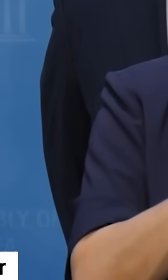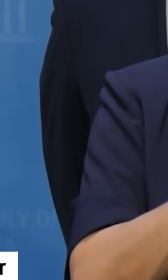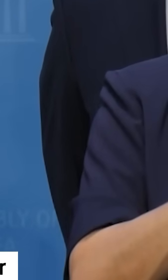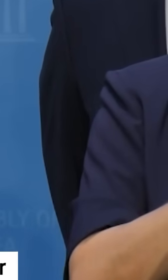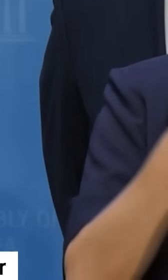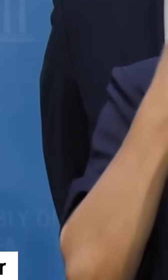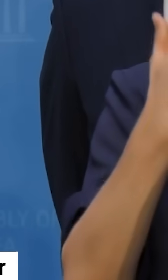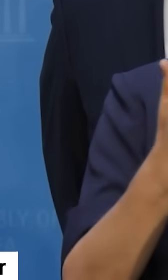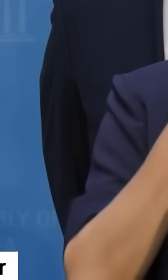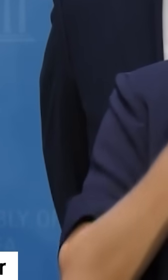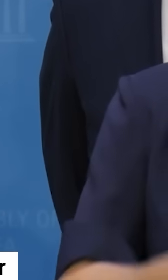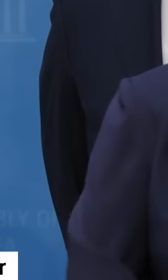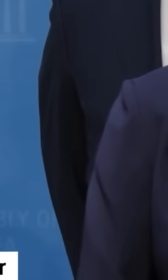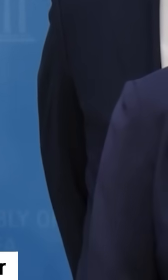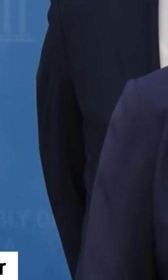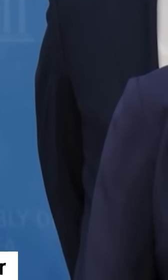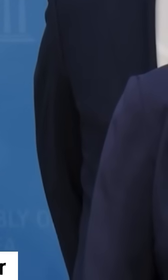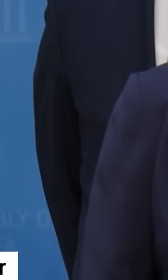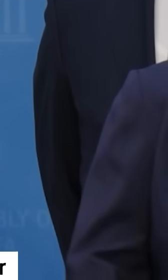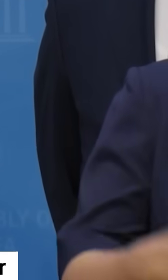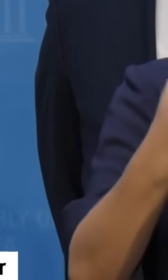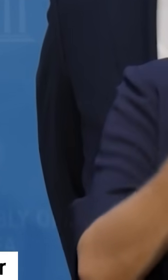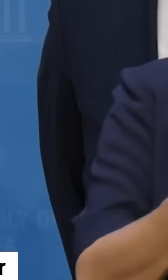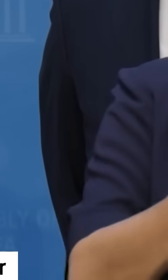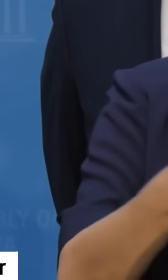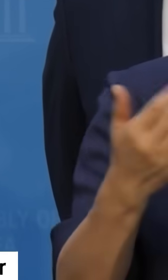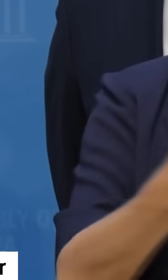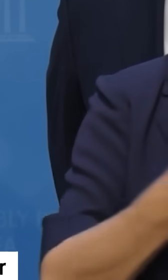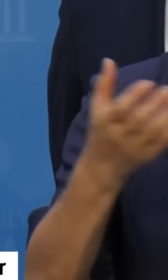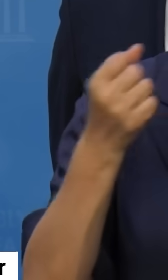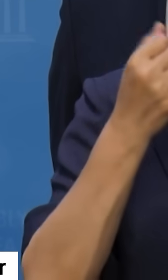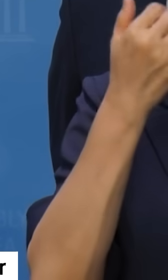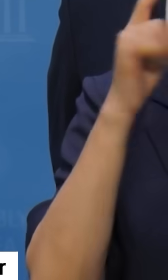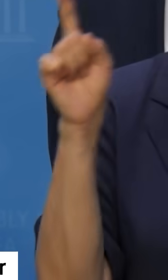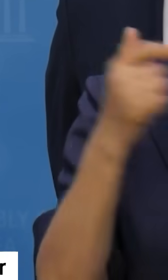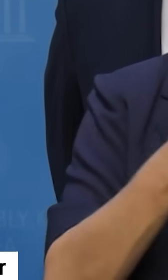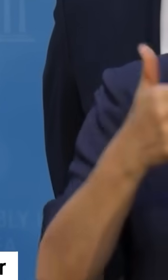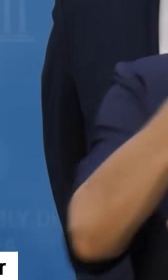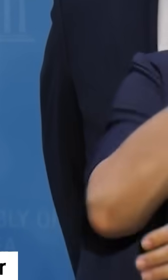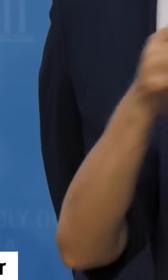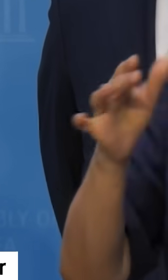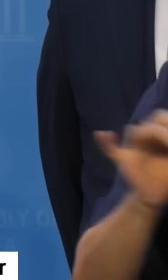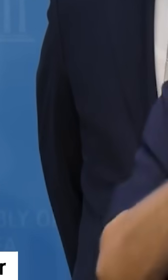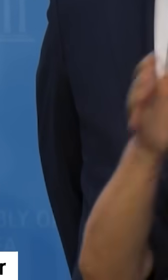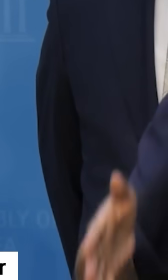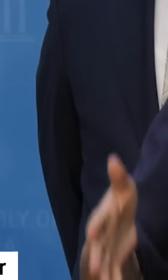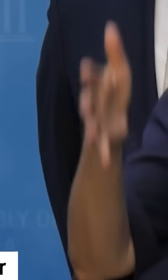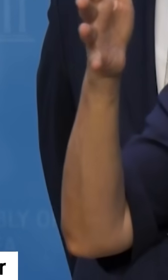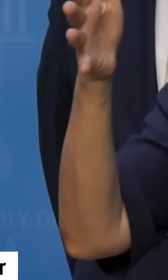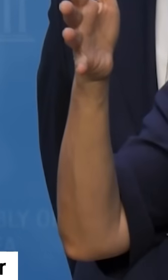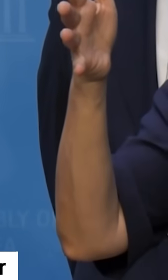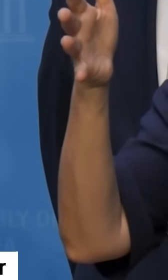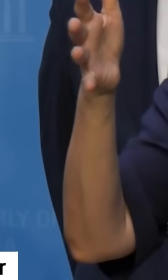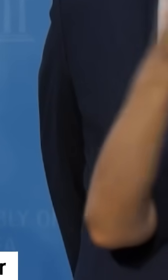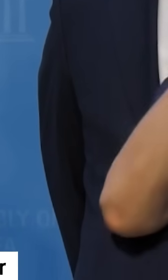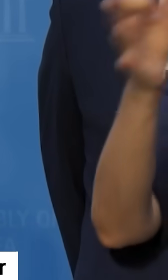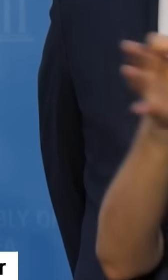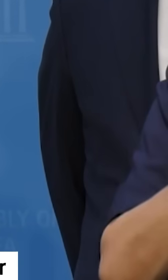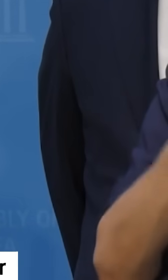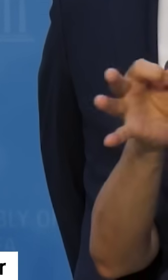언급이 없었습니다. 이 경우에 결국 혜택을 보는 것은 대형 백화점 같은 대형 유통사일